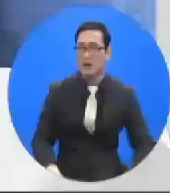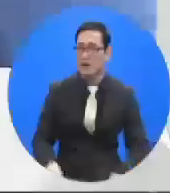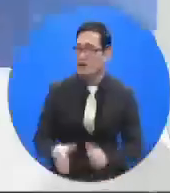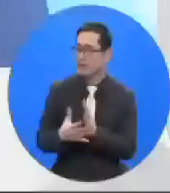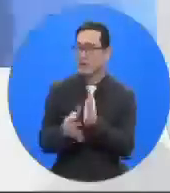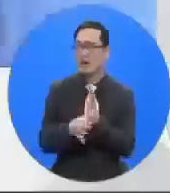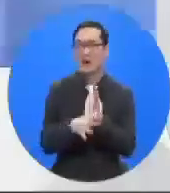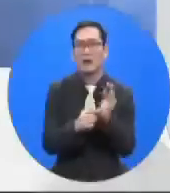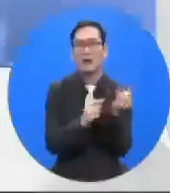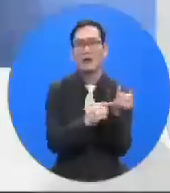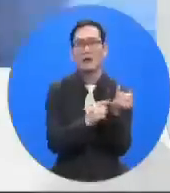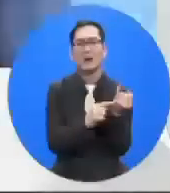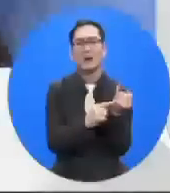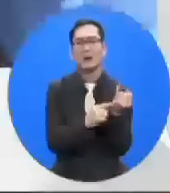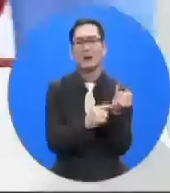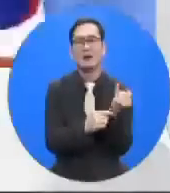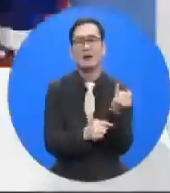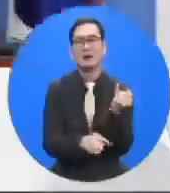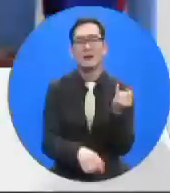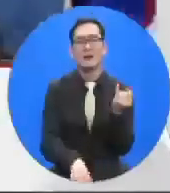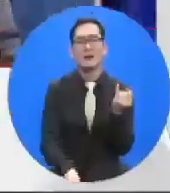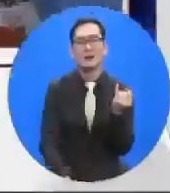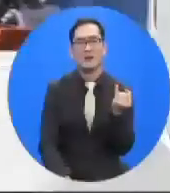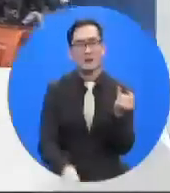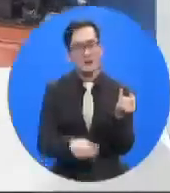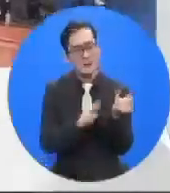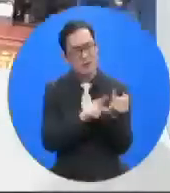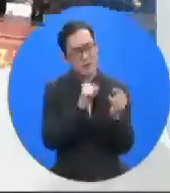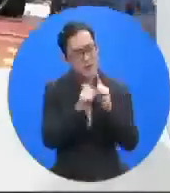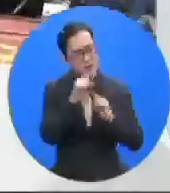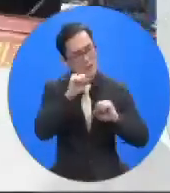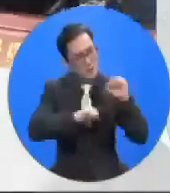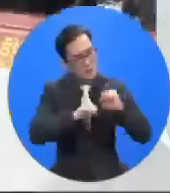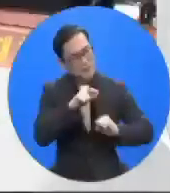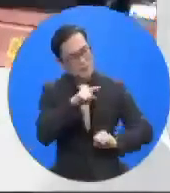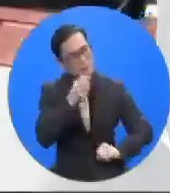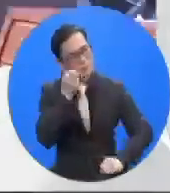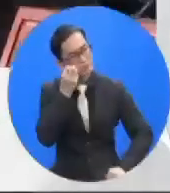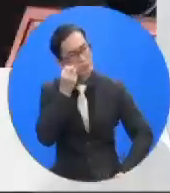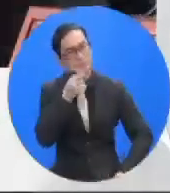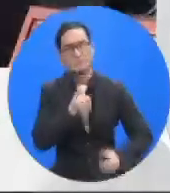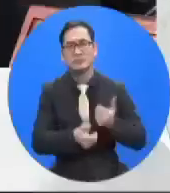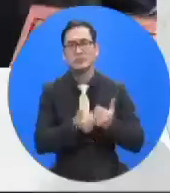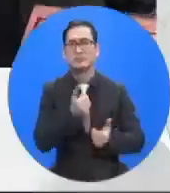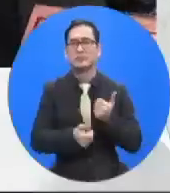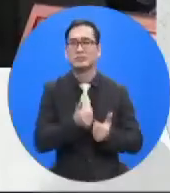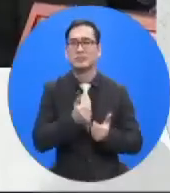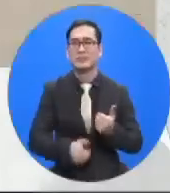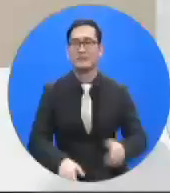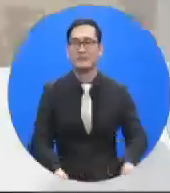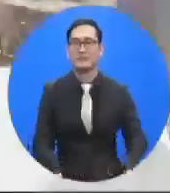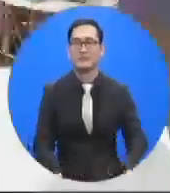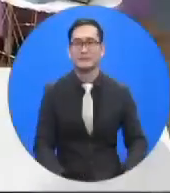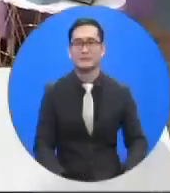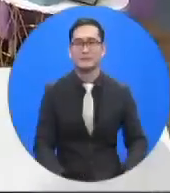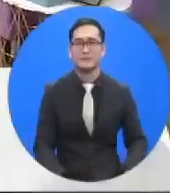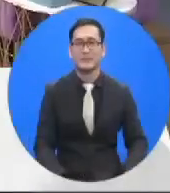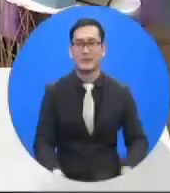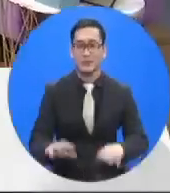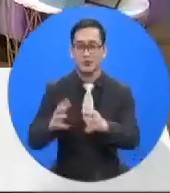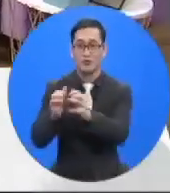다음에 쭉 얘기를 하잖아요. 저는 그래서 이런 면에서 좀 당황스러운데 과연 손혜원 의원이 언제까지 저런 태도로 예. 그